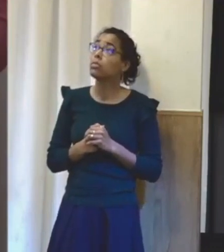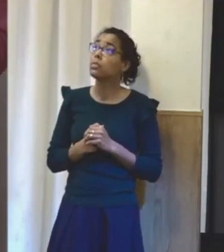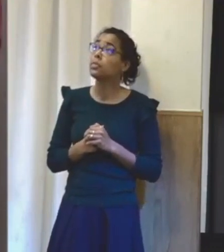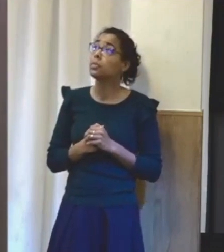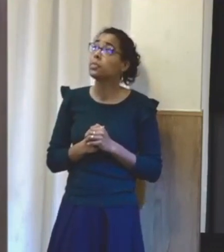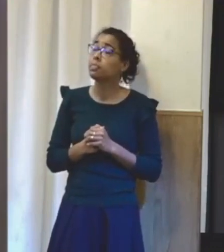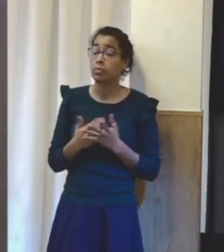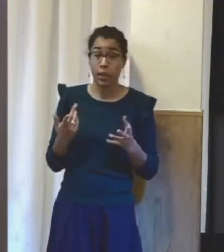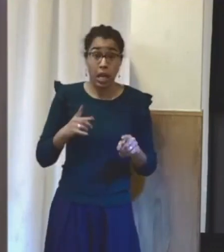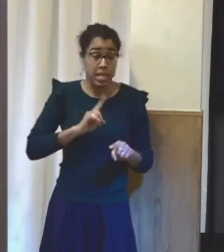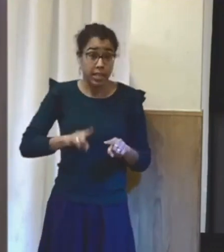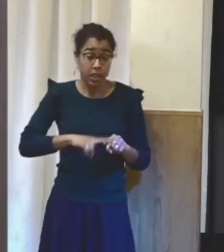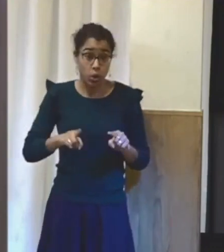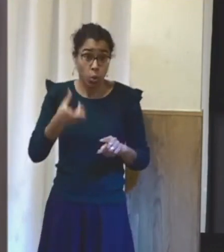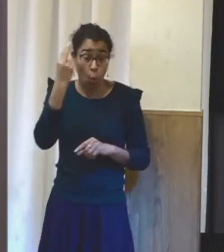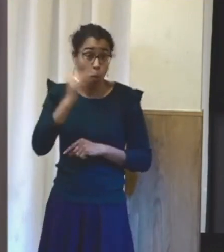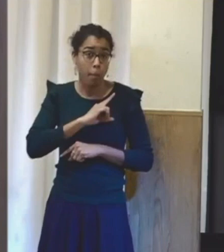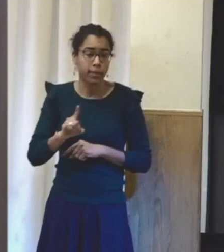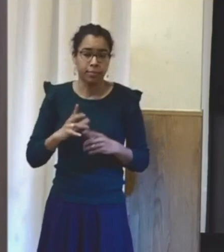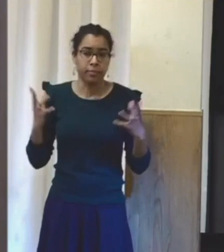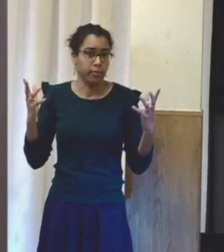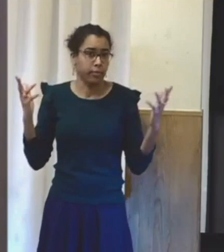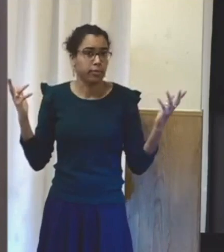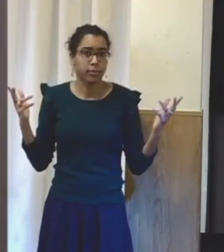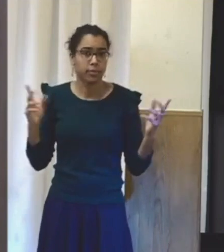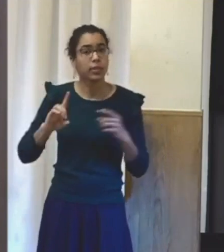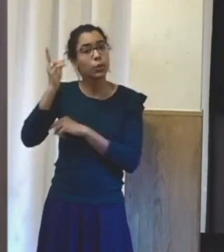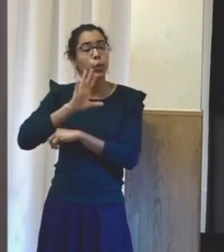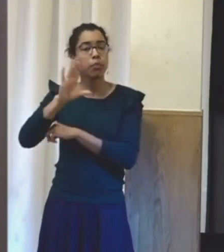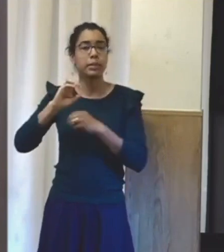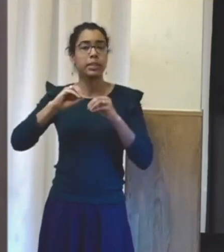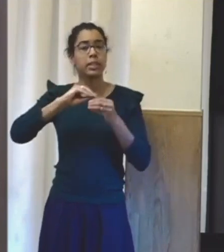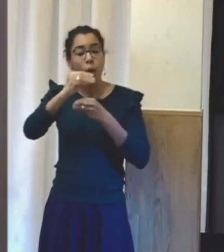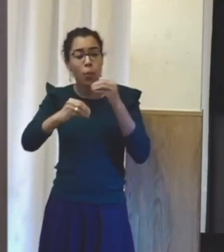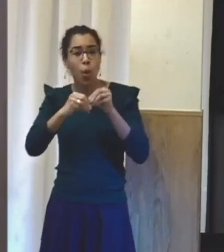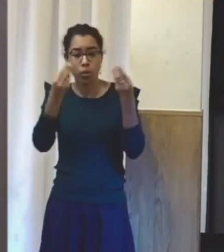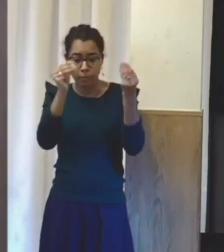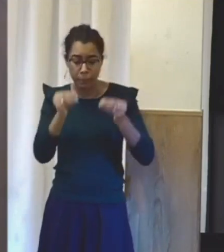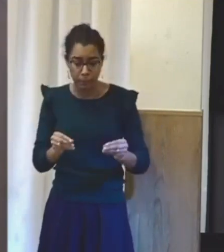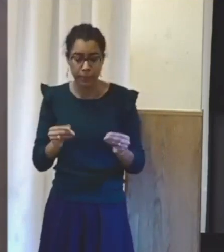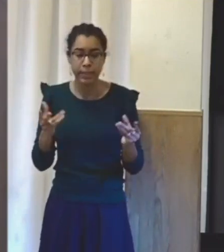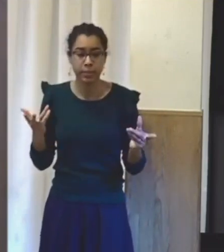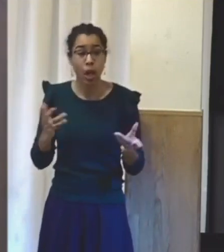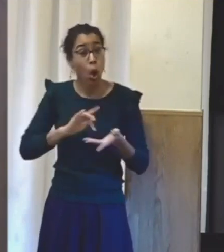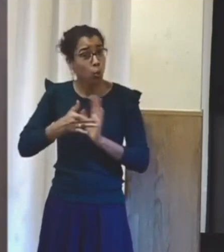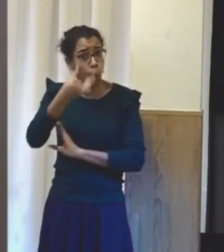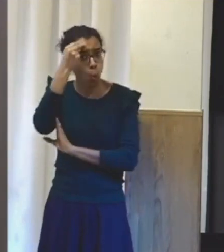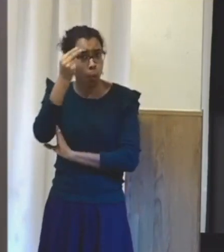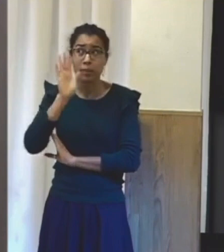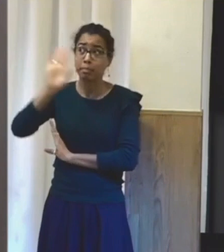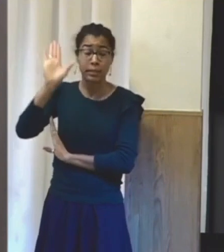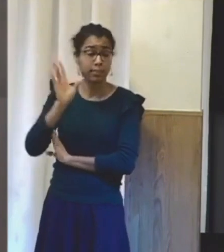Il y a des choses qui nous dépassent concernant Dieu, le Dieu de la création. Même si nous ne pouvons pas tout comprendre de